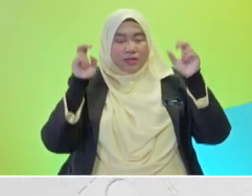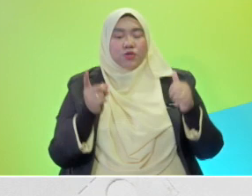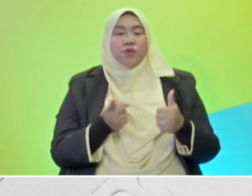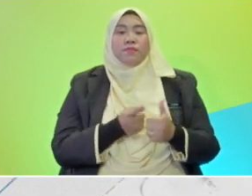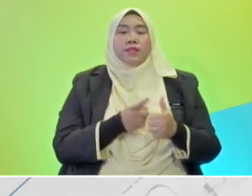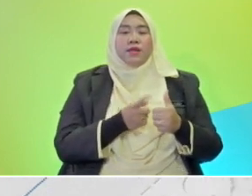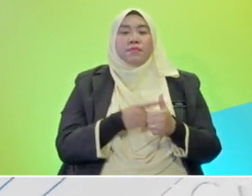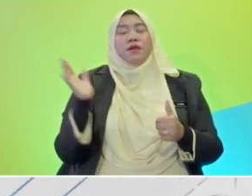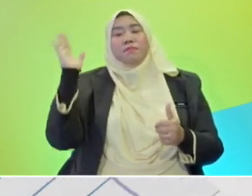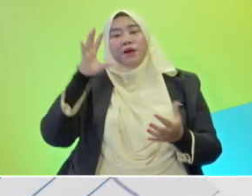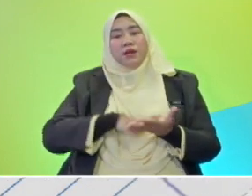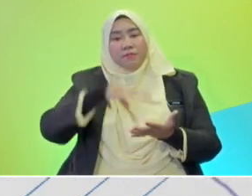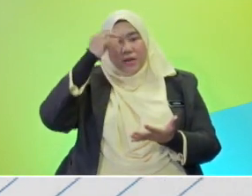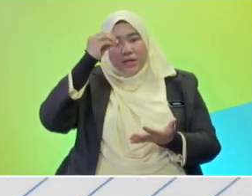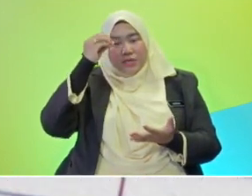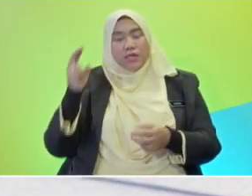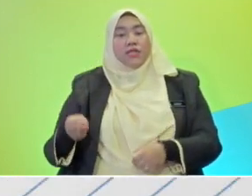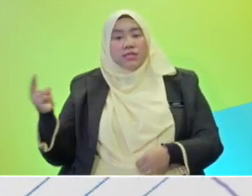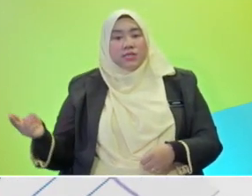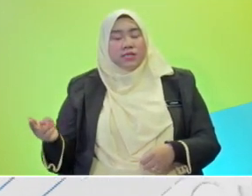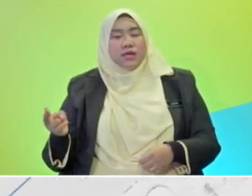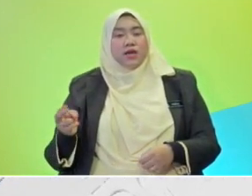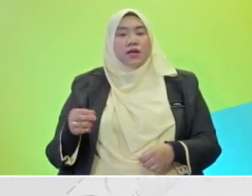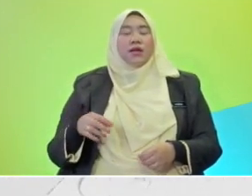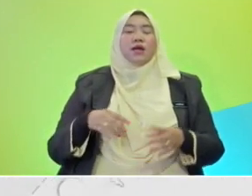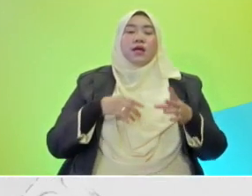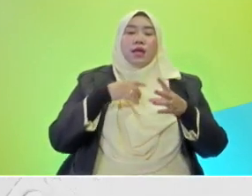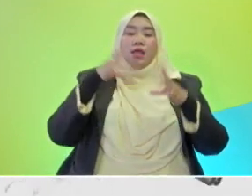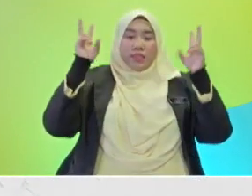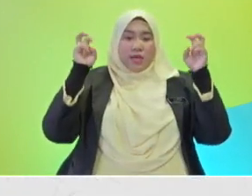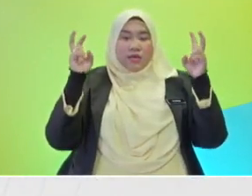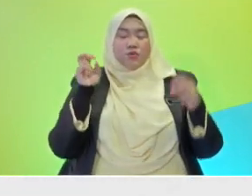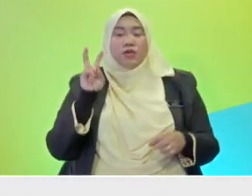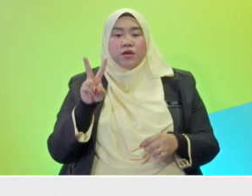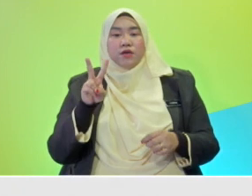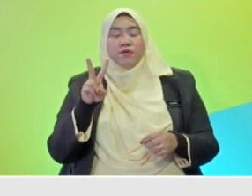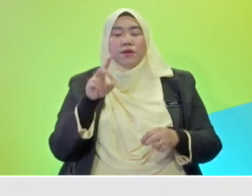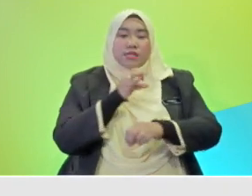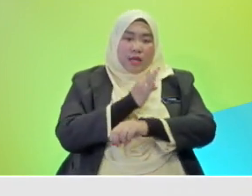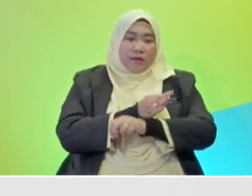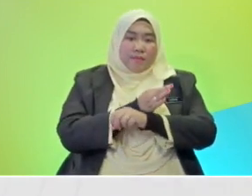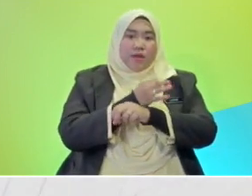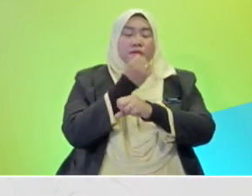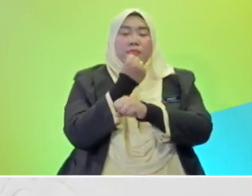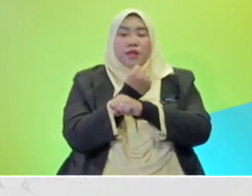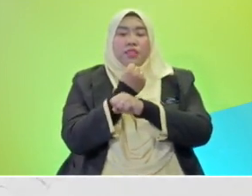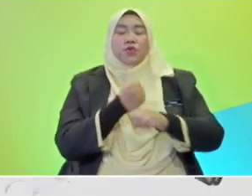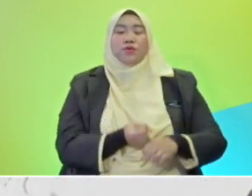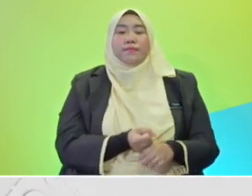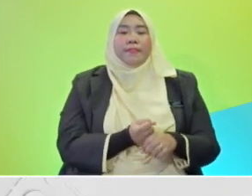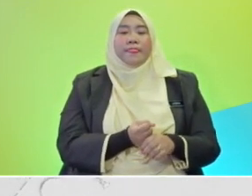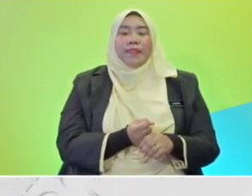sejarah tajuk kedua zaman Air Batu seperti mana contoh tadi Baiklah dan tajuk ketiga zaman